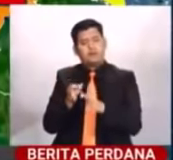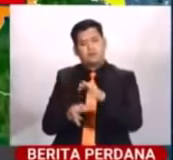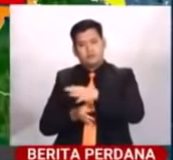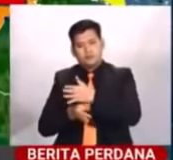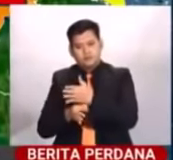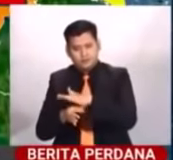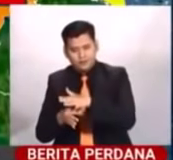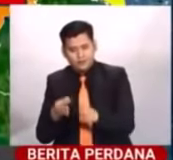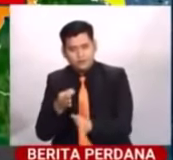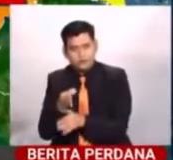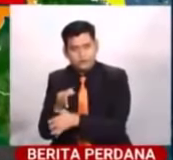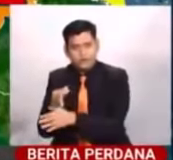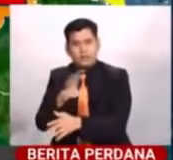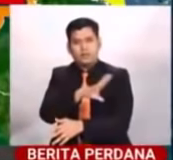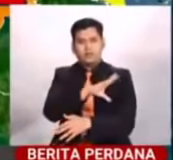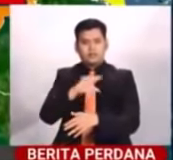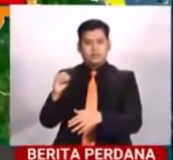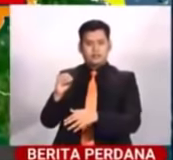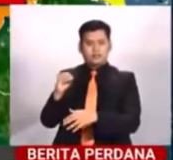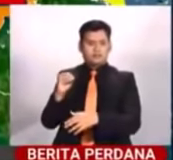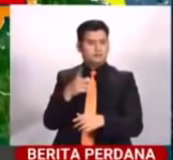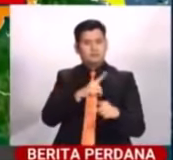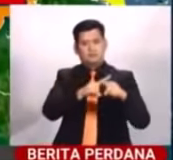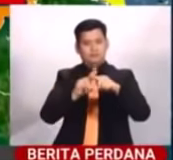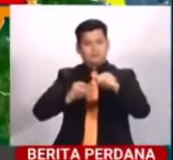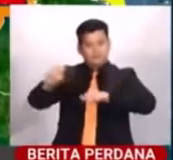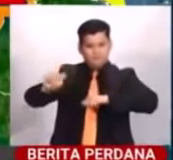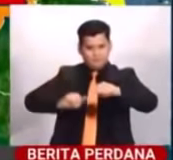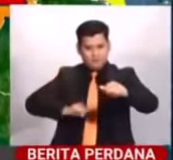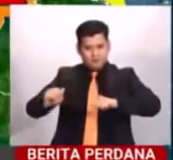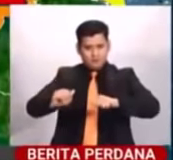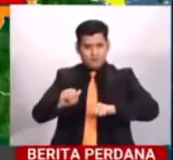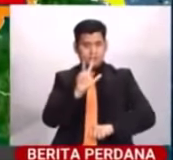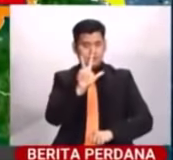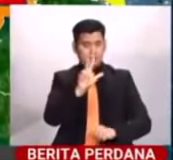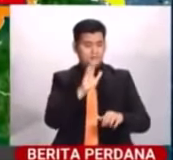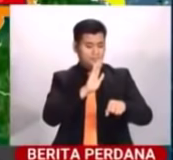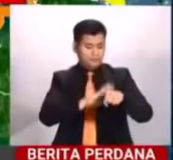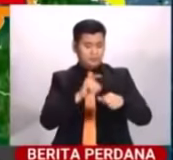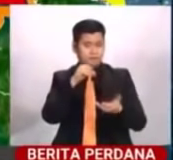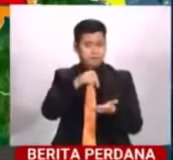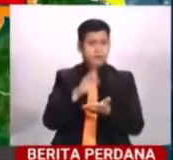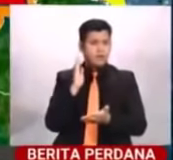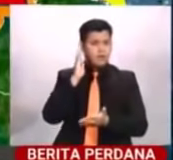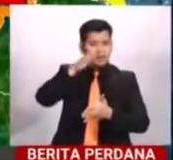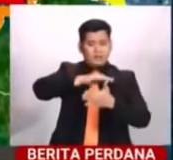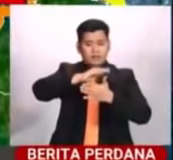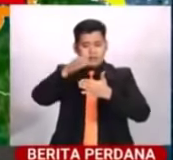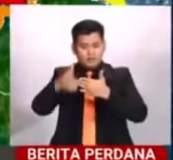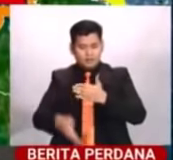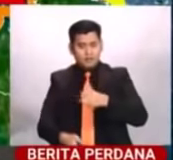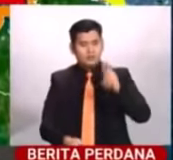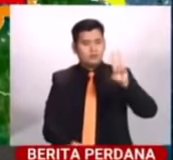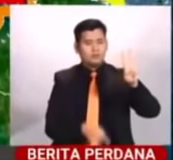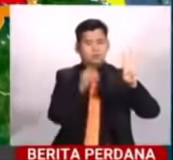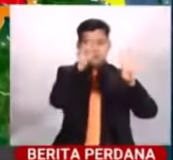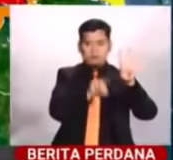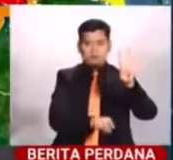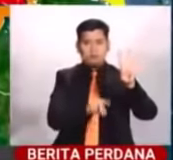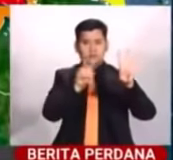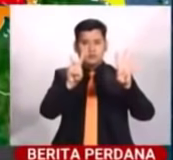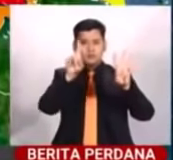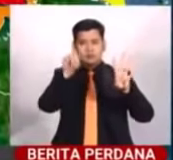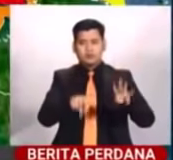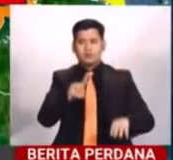juga rekreasi laut. Ketiga-tiga kategori amaran ini dijangkakan akan berakhir menjelang 24 Februari